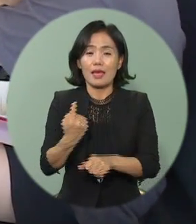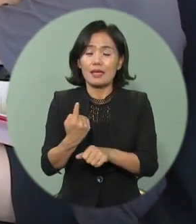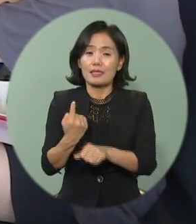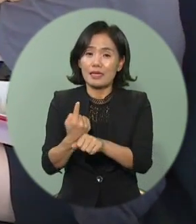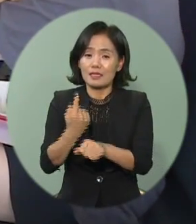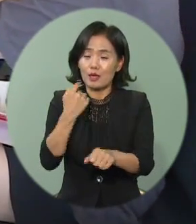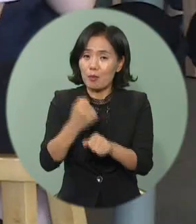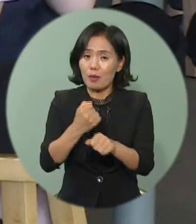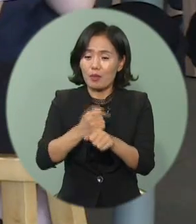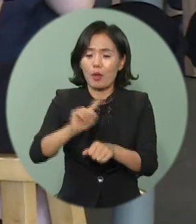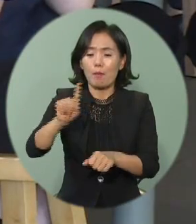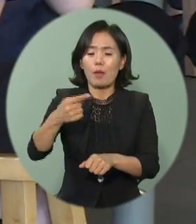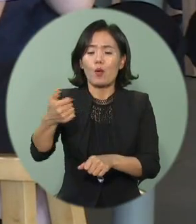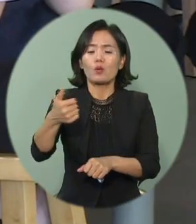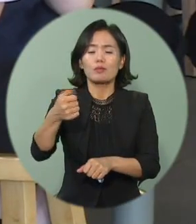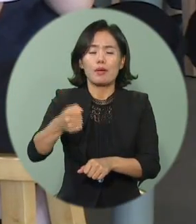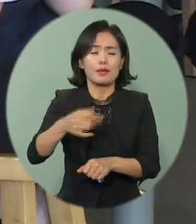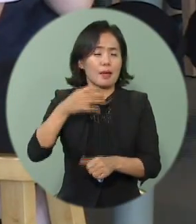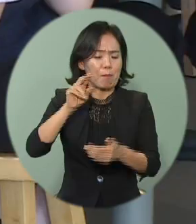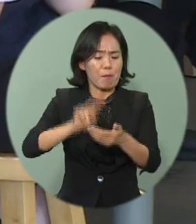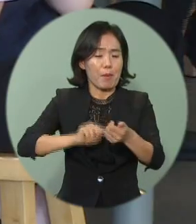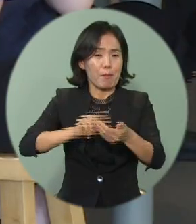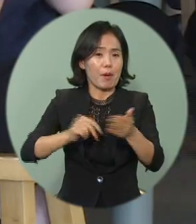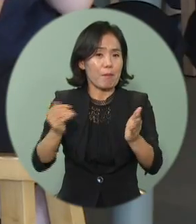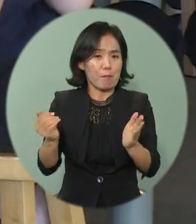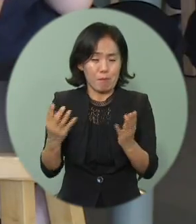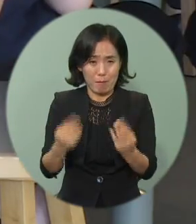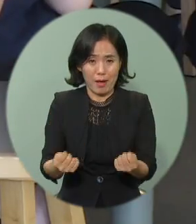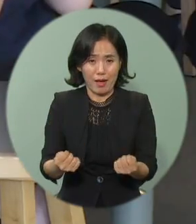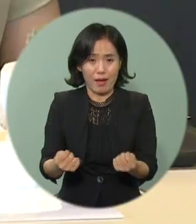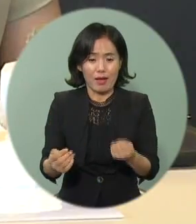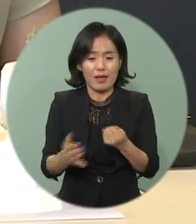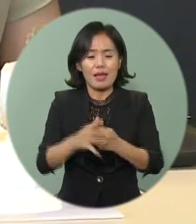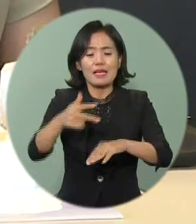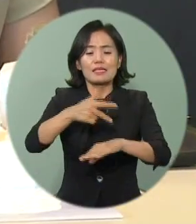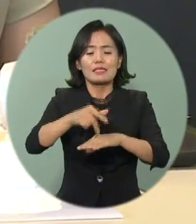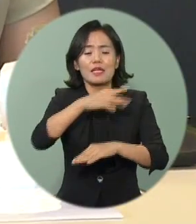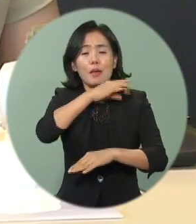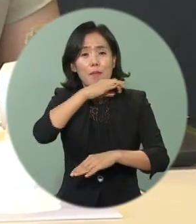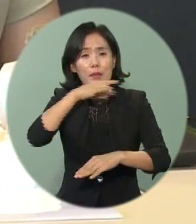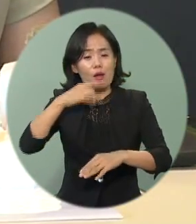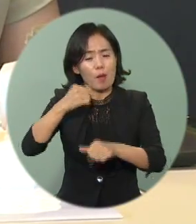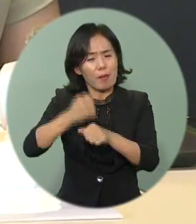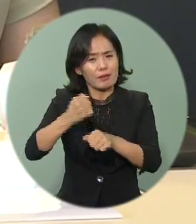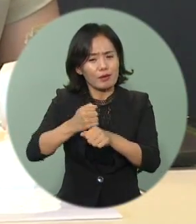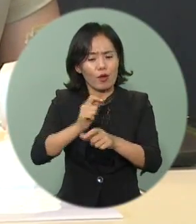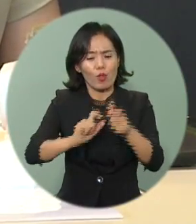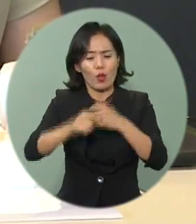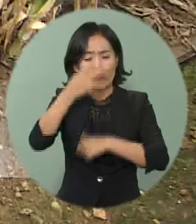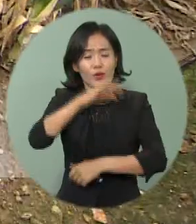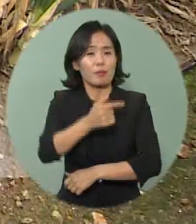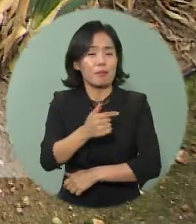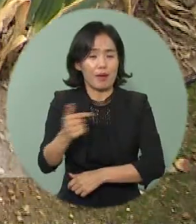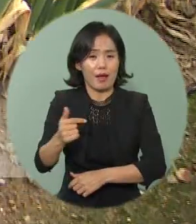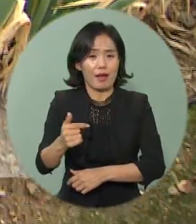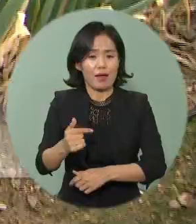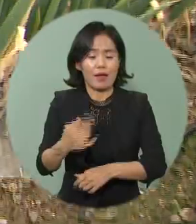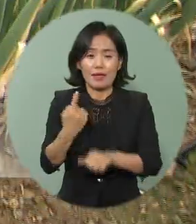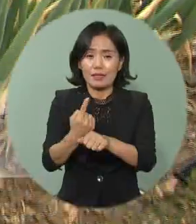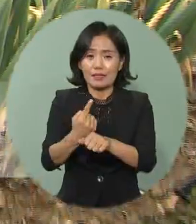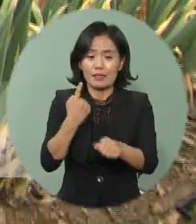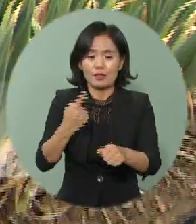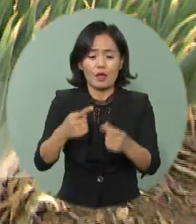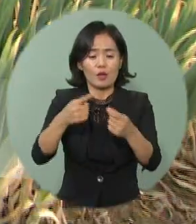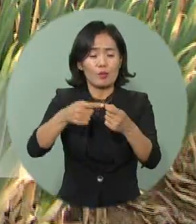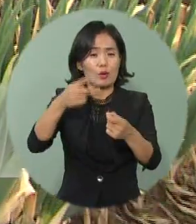달 동안 150만 개가 팔리는 등 인기를 끌면서 진도 특산품인 대파 판로 확보에 도움을 준 대파버거. 지난해에만